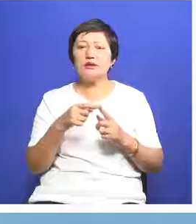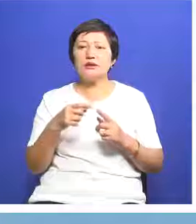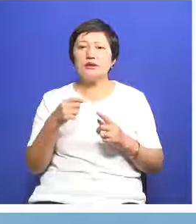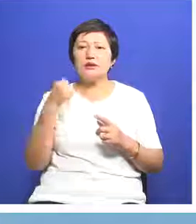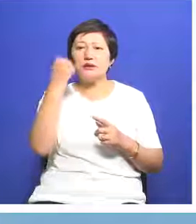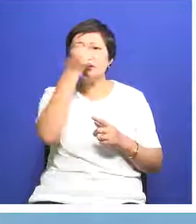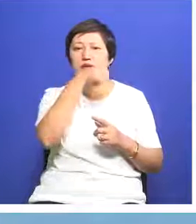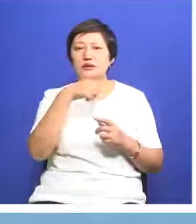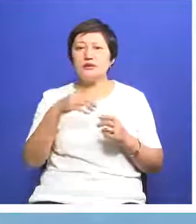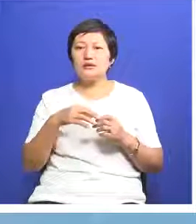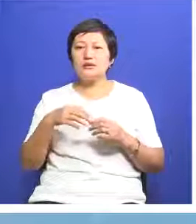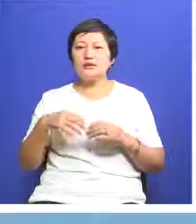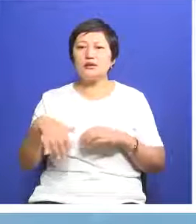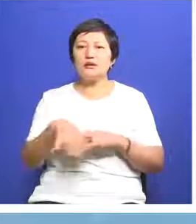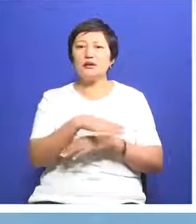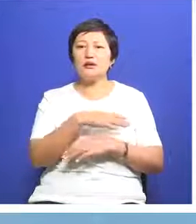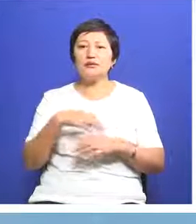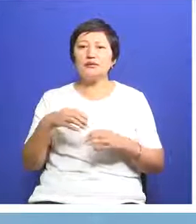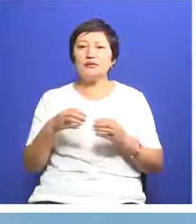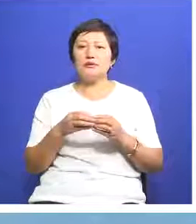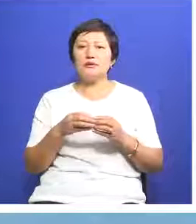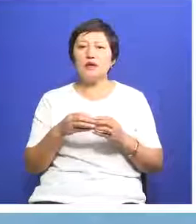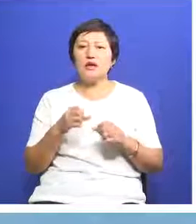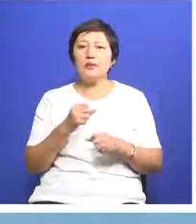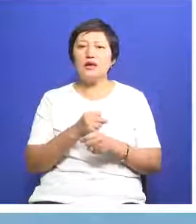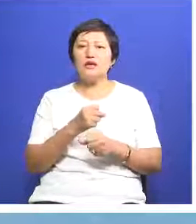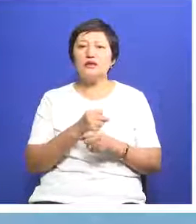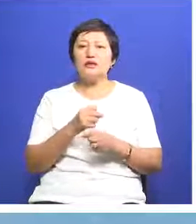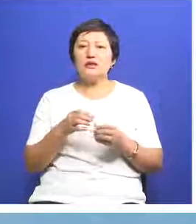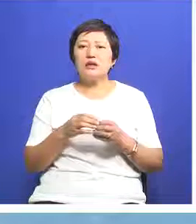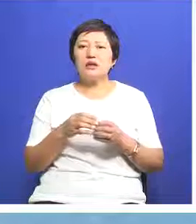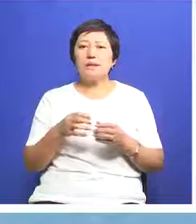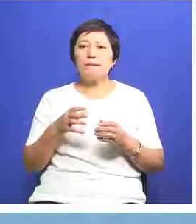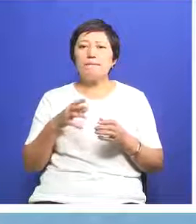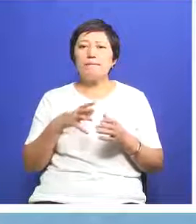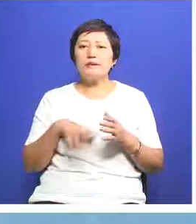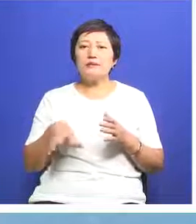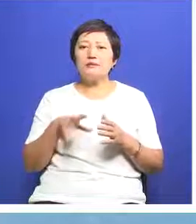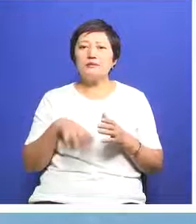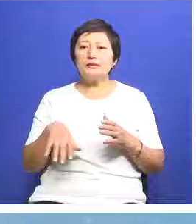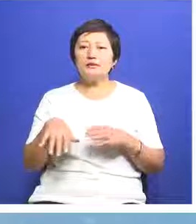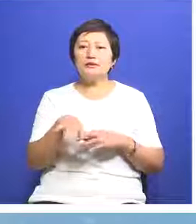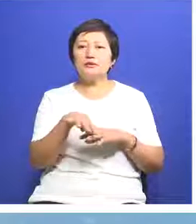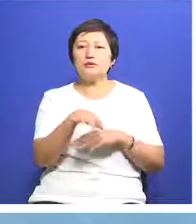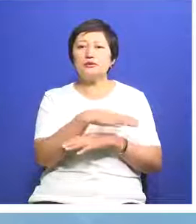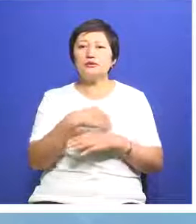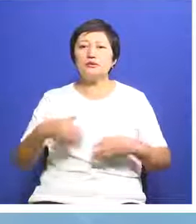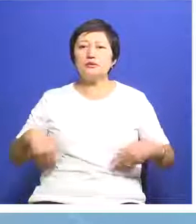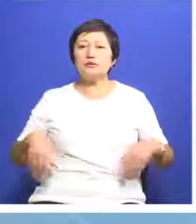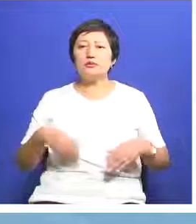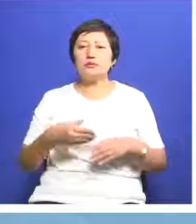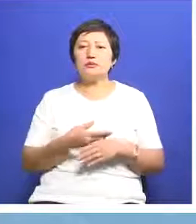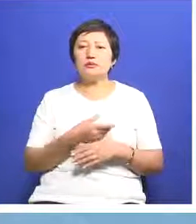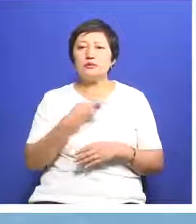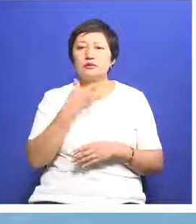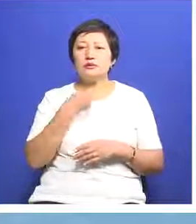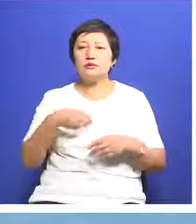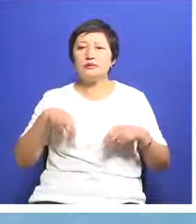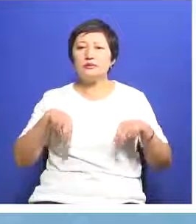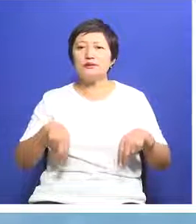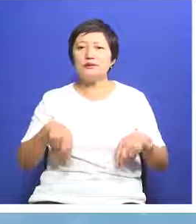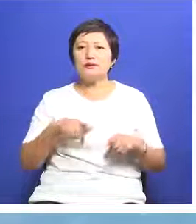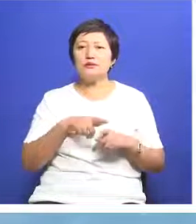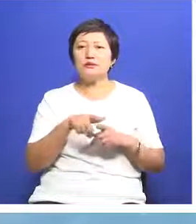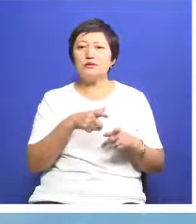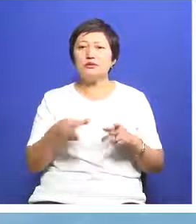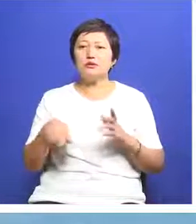8 жылдан бері елді мекеннің тізгінін ұстап келе жатқан басшы 5000-ға жуық тұрғыны бар елді мекенді көркейтуде және президент